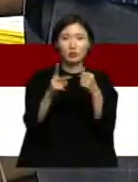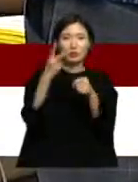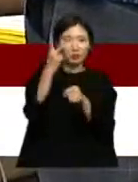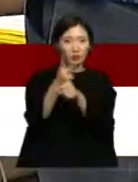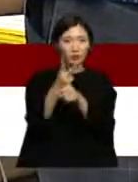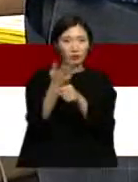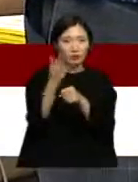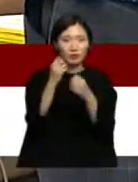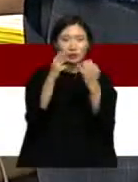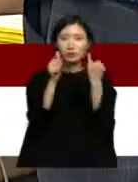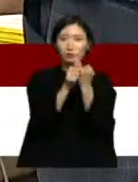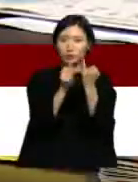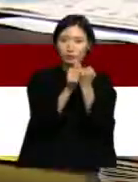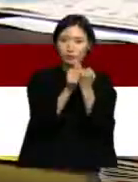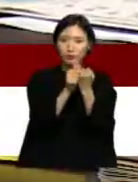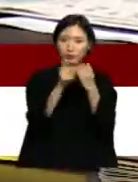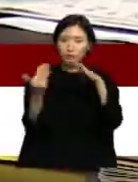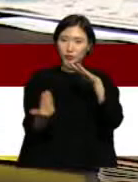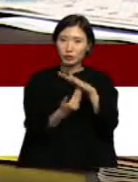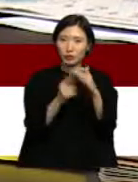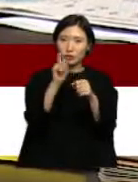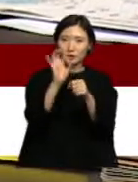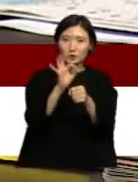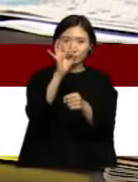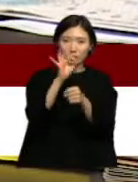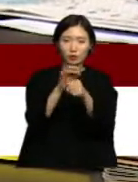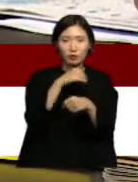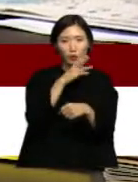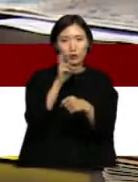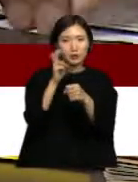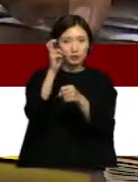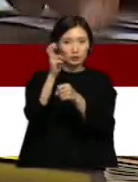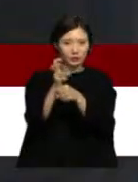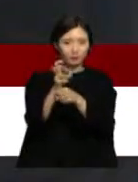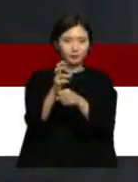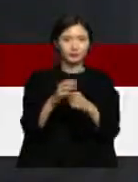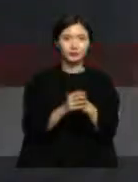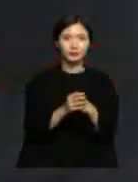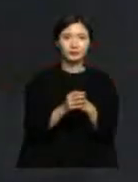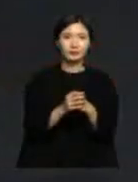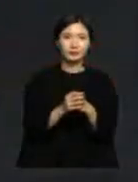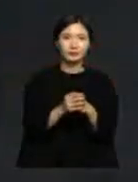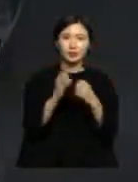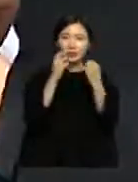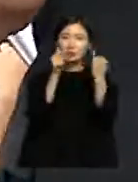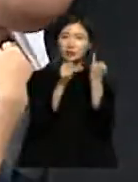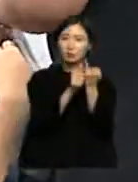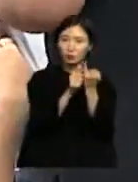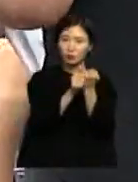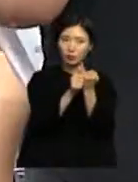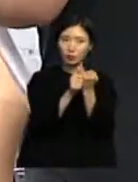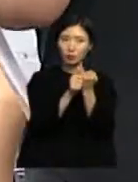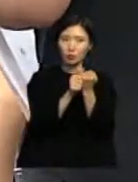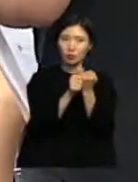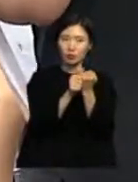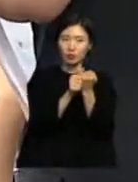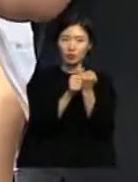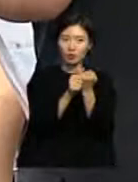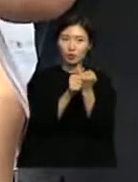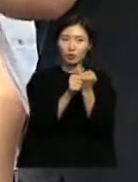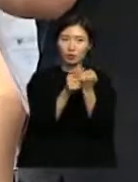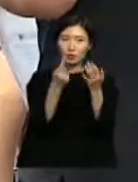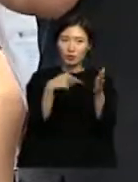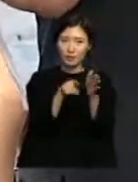2년이지만 신혼부부는 최장 10년, 어르신은 20년입니다. 일단 신혼부부 위주의 주택, 전문분들의 위주의